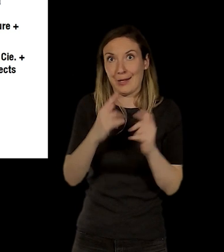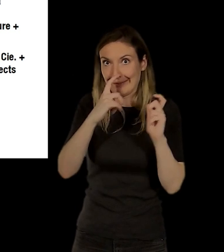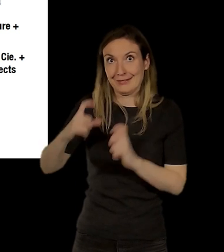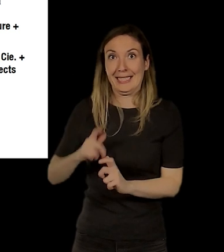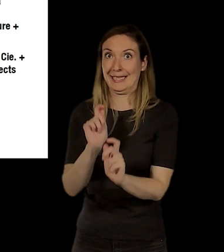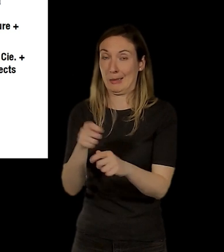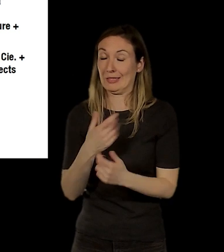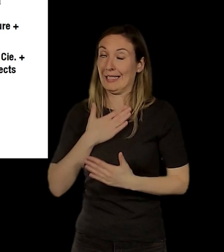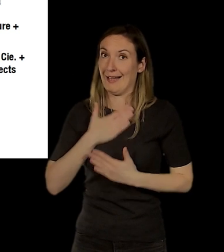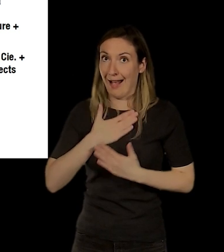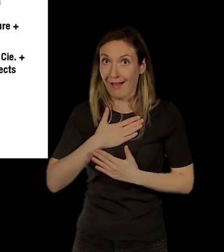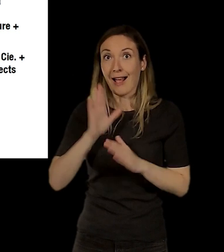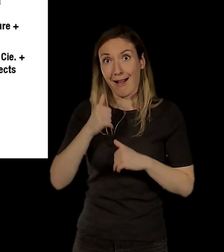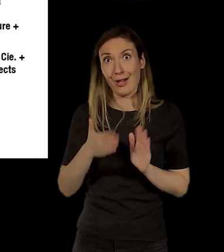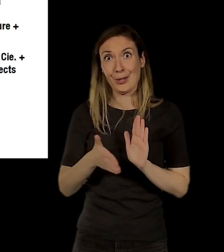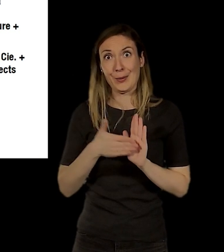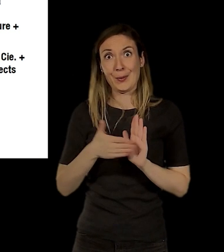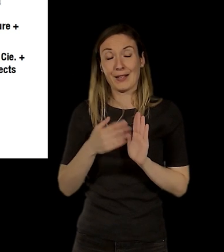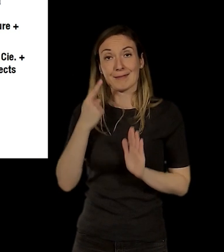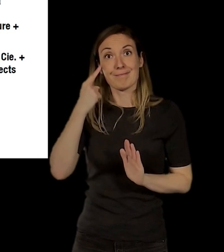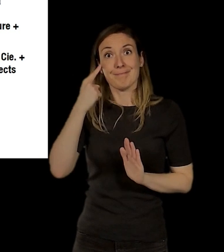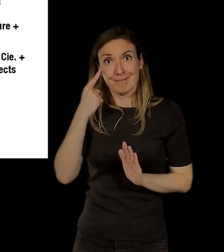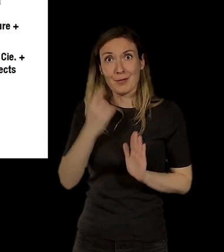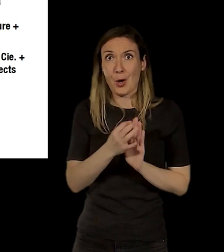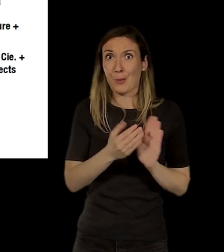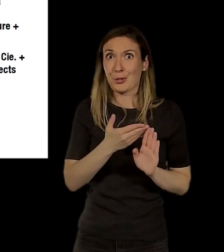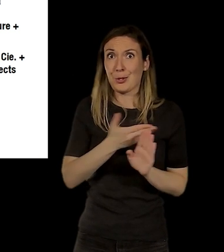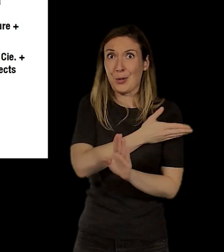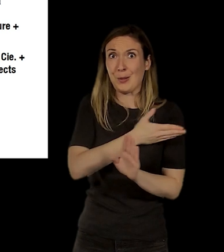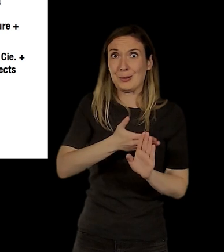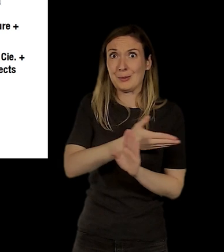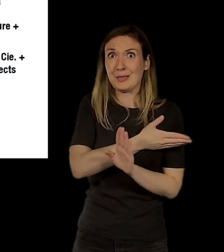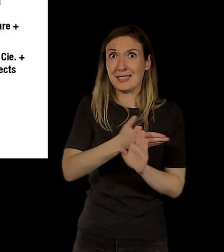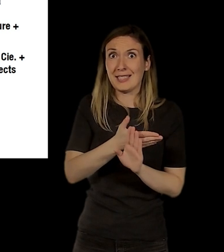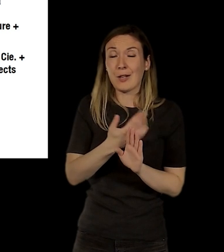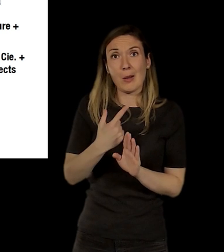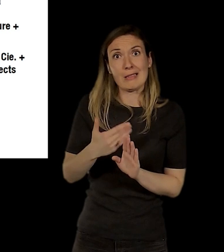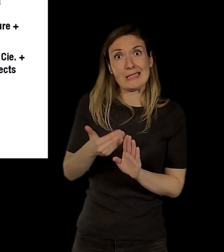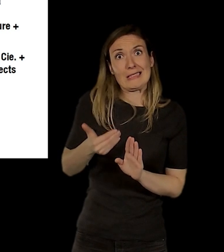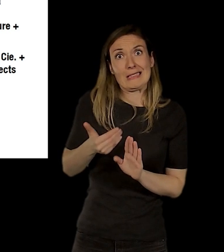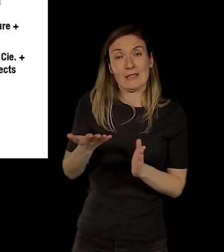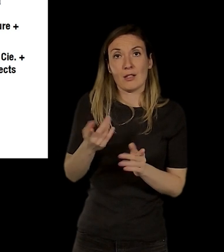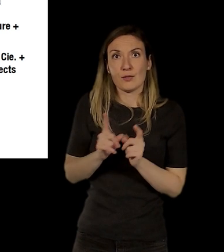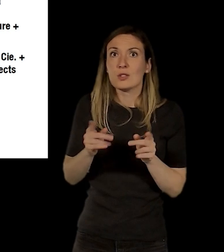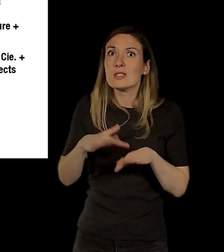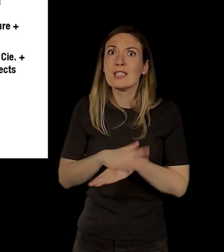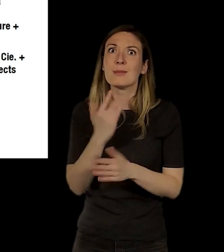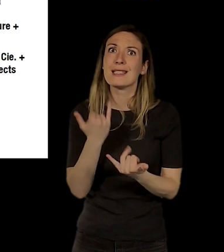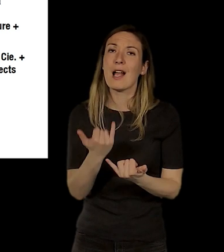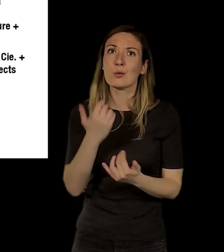té prezentace dali, abych trošku připomněl tu naši velmi krátkou historickou paměť.